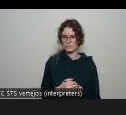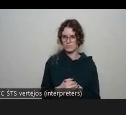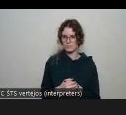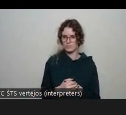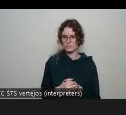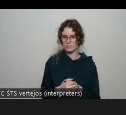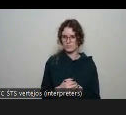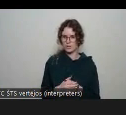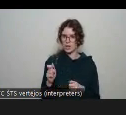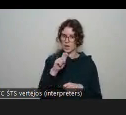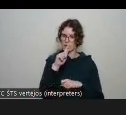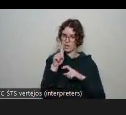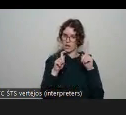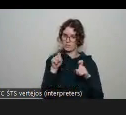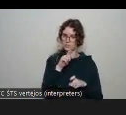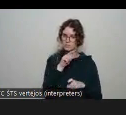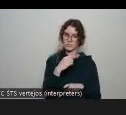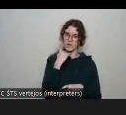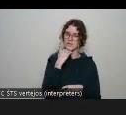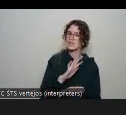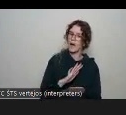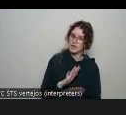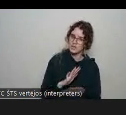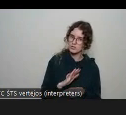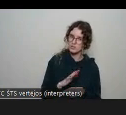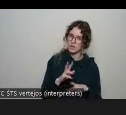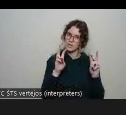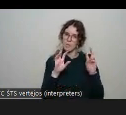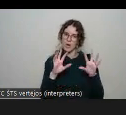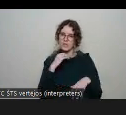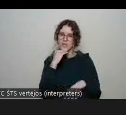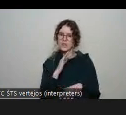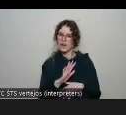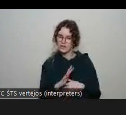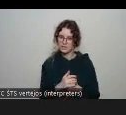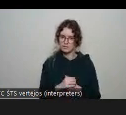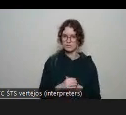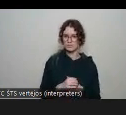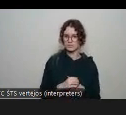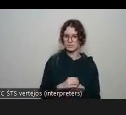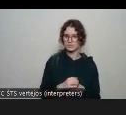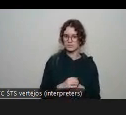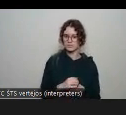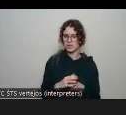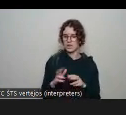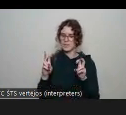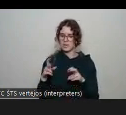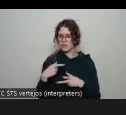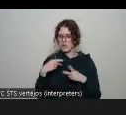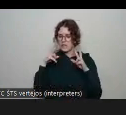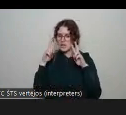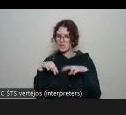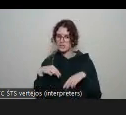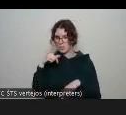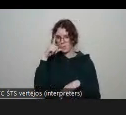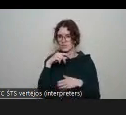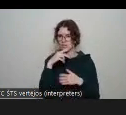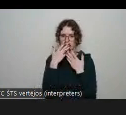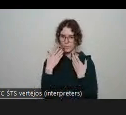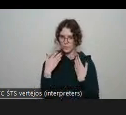Klausimai, ar yra kokios nors temos, kurios yra neaiškios, temos, kurių nežinote, kurios jums